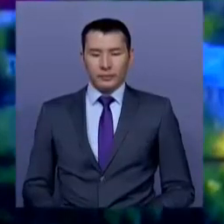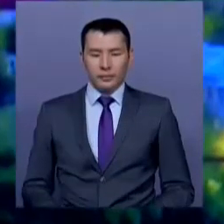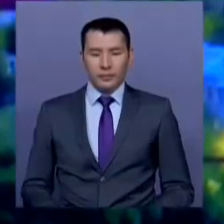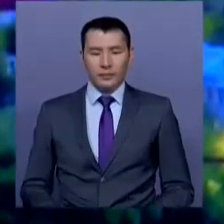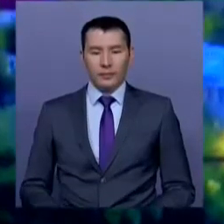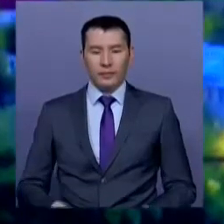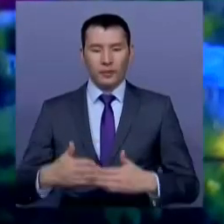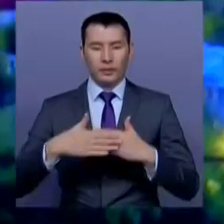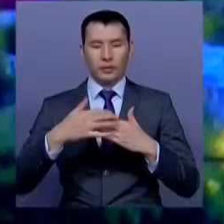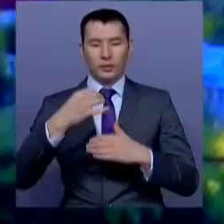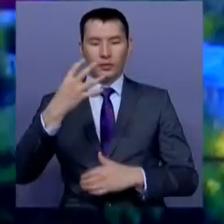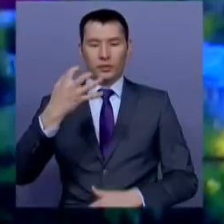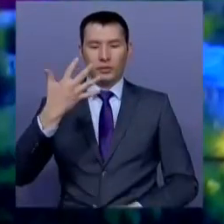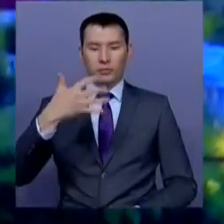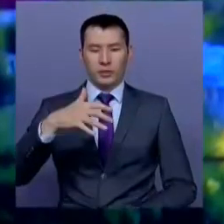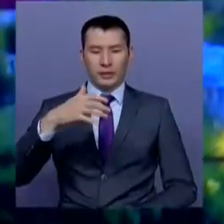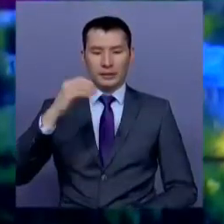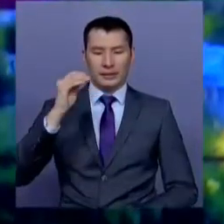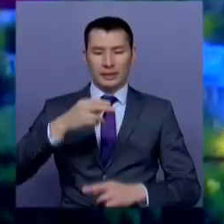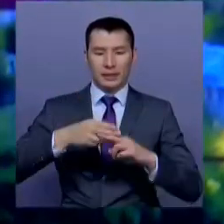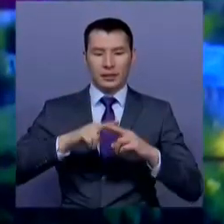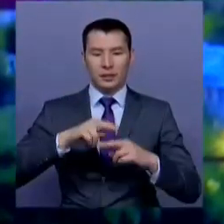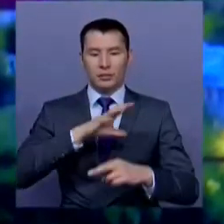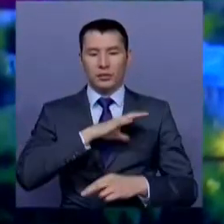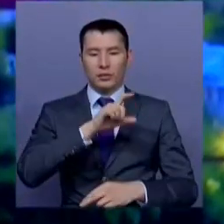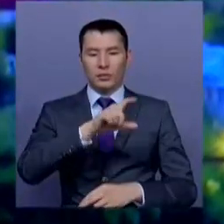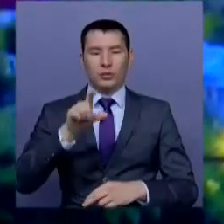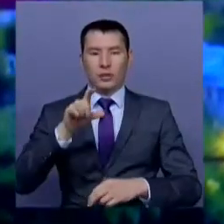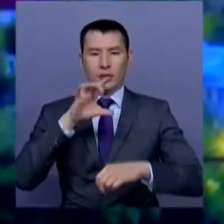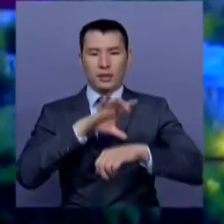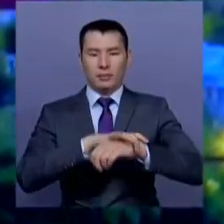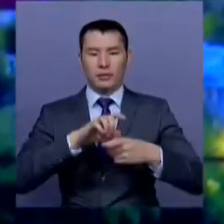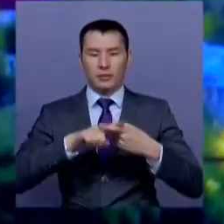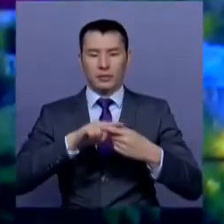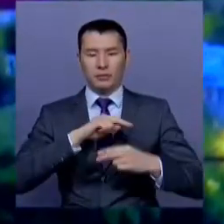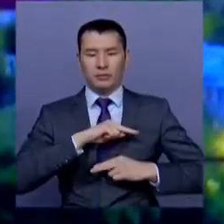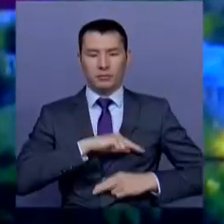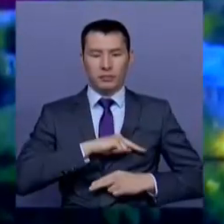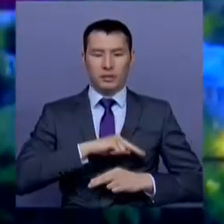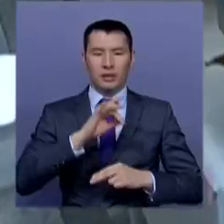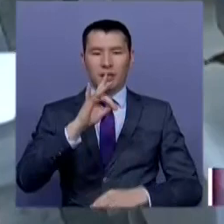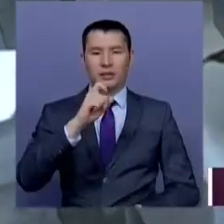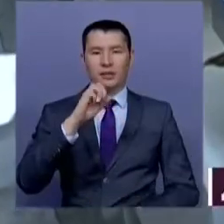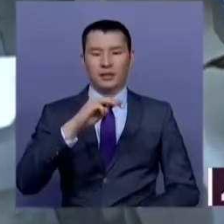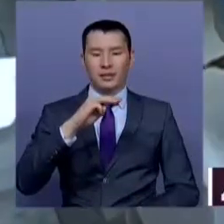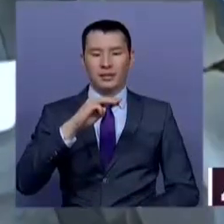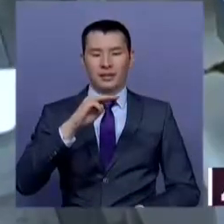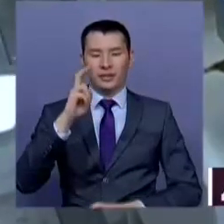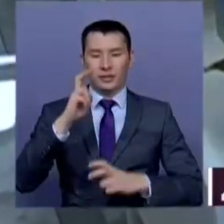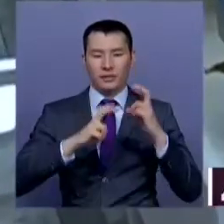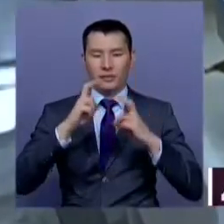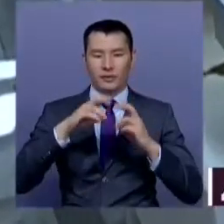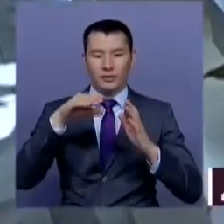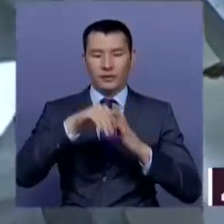Более 450 бессимптомных носителей коронавируса выявили среди сотрудников кондитерской фабрики «Рахат» в Алматы. Всего же на